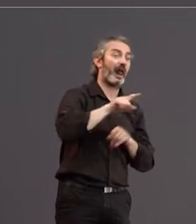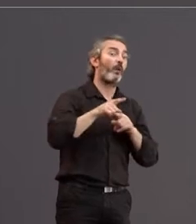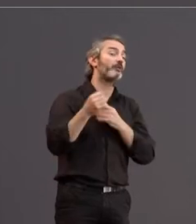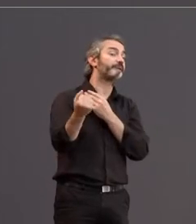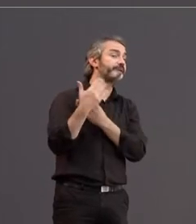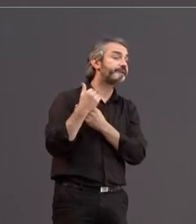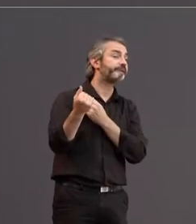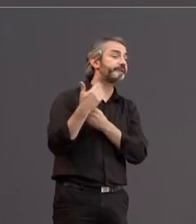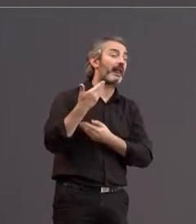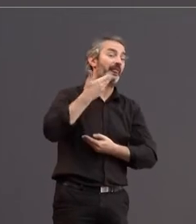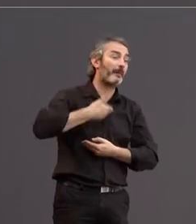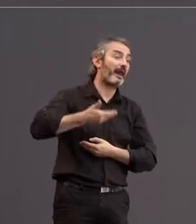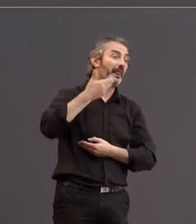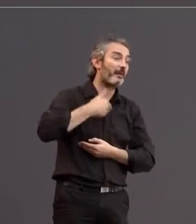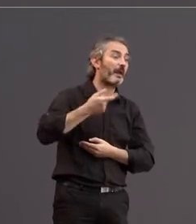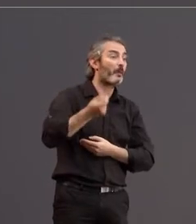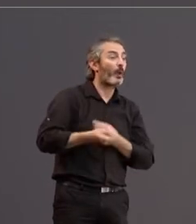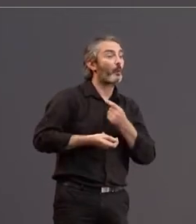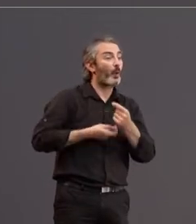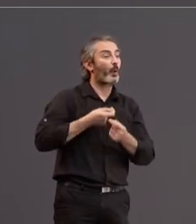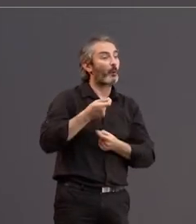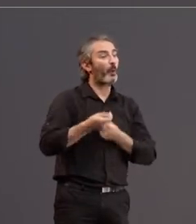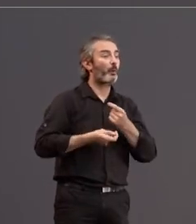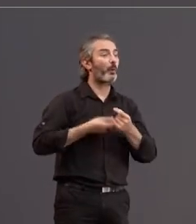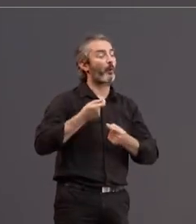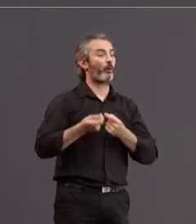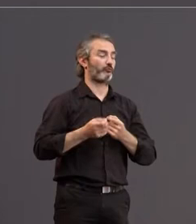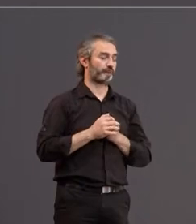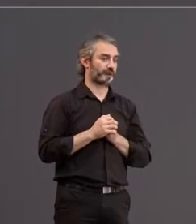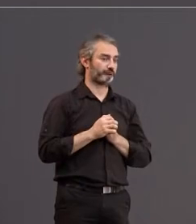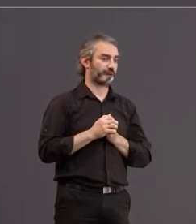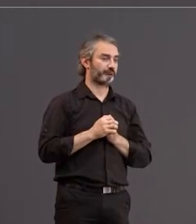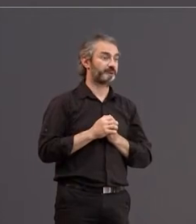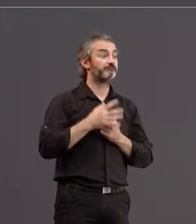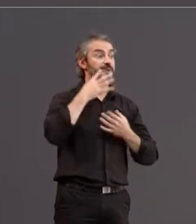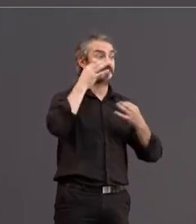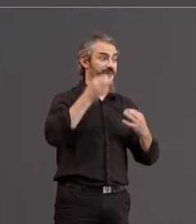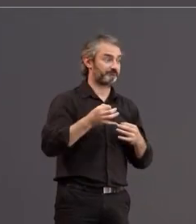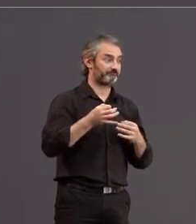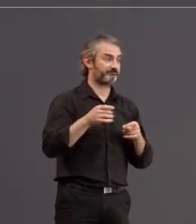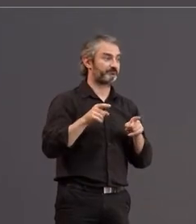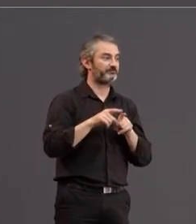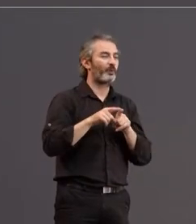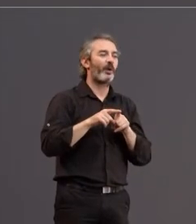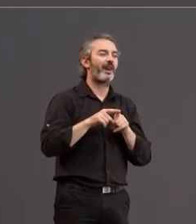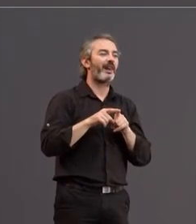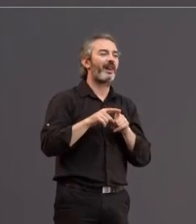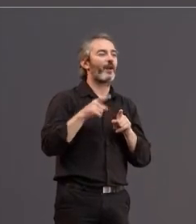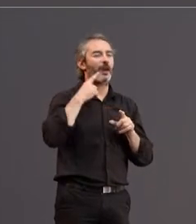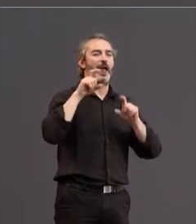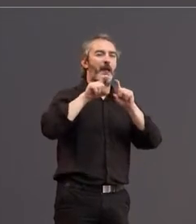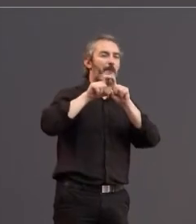enviant encàrrecs i d'això doncs, també una va polint les seves eines. No? Sí que és veritat que ja no és com aquest embolcall de